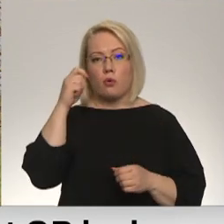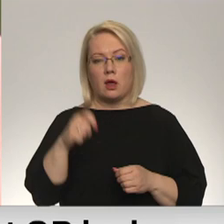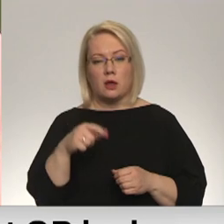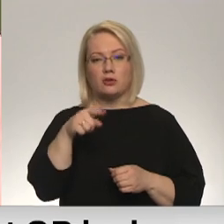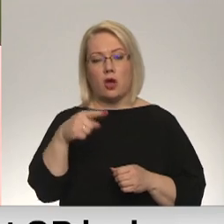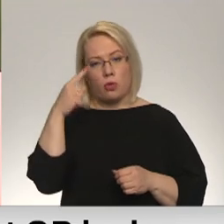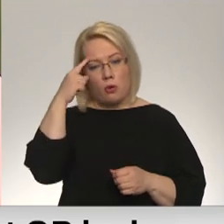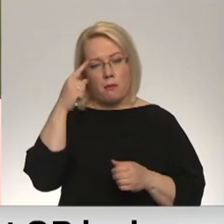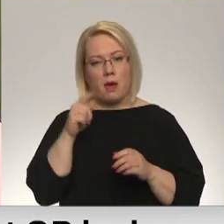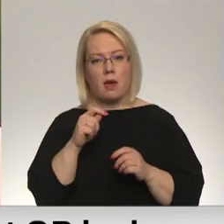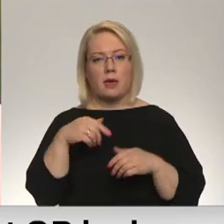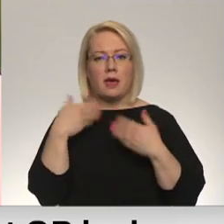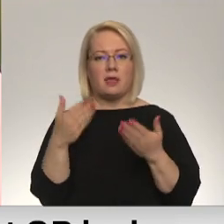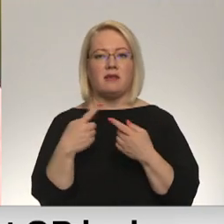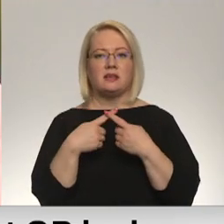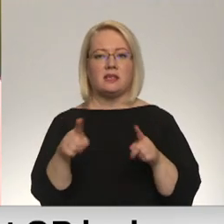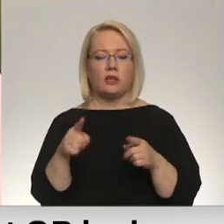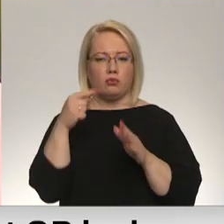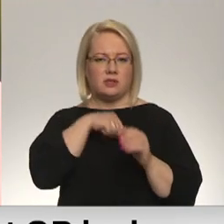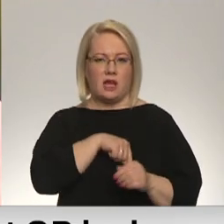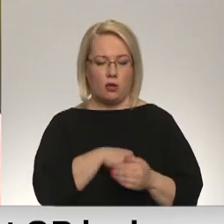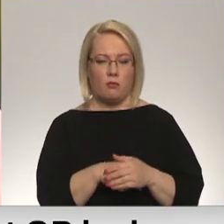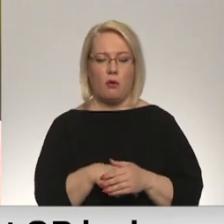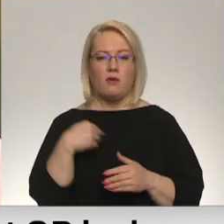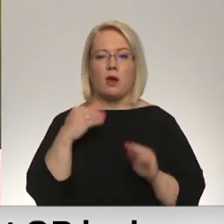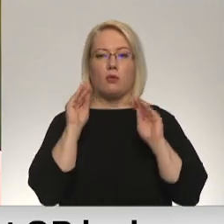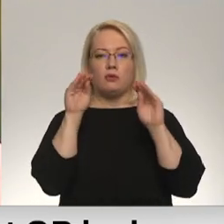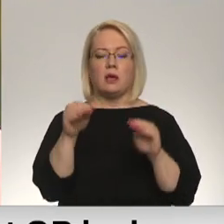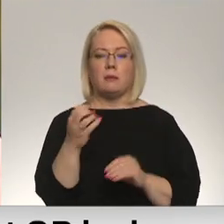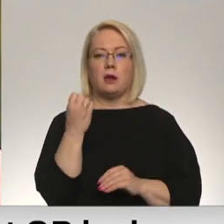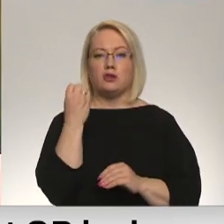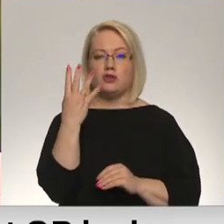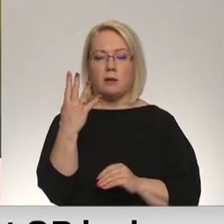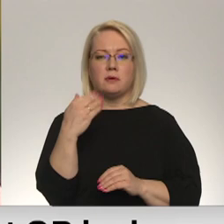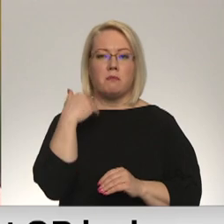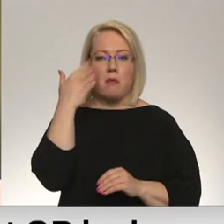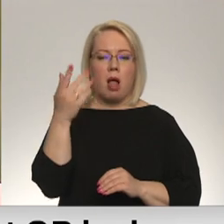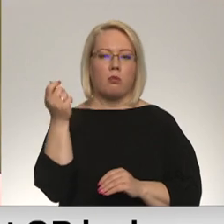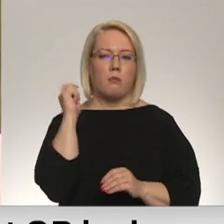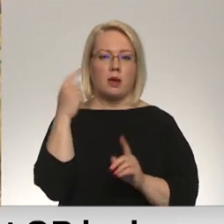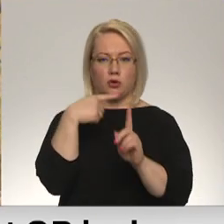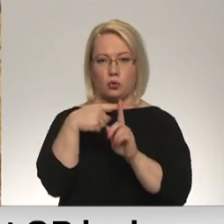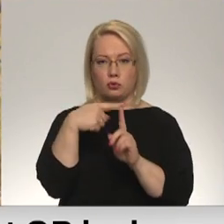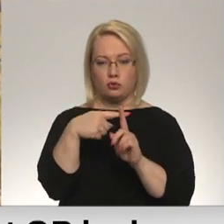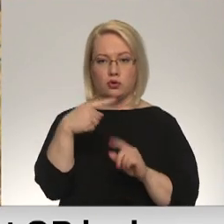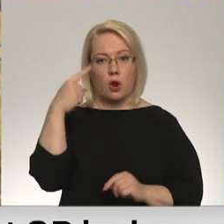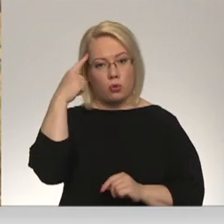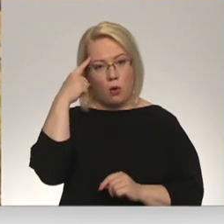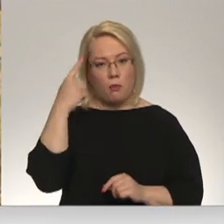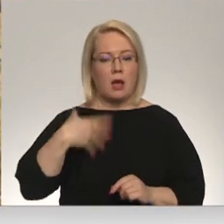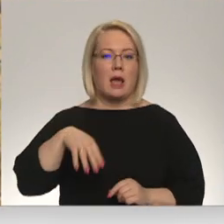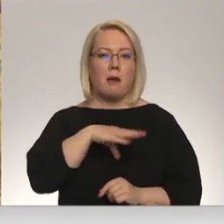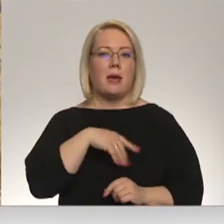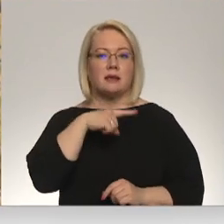citu dziļumu. Uzstādījām 14 krustus, baltus bērza krustus, ar domu, ka mēs gribam